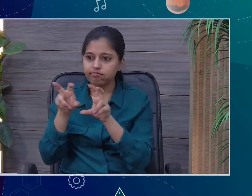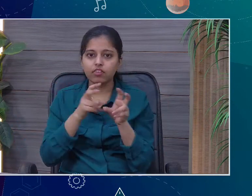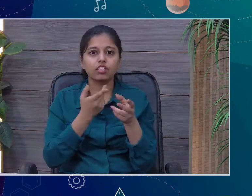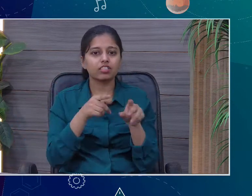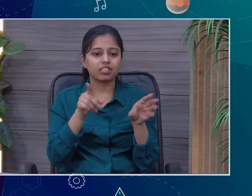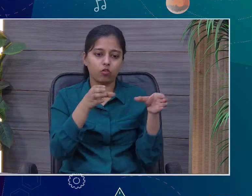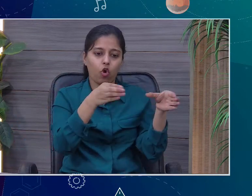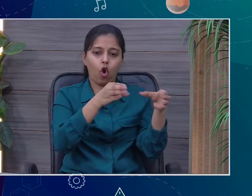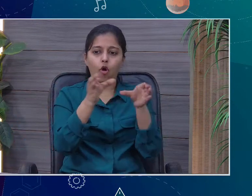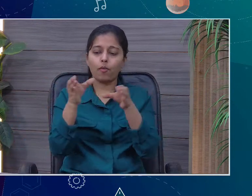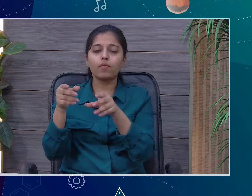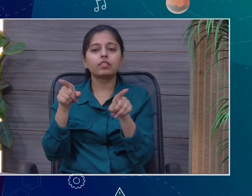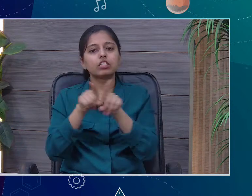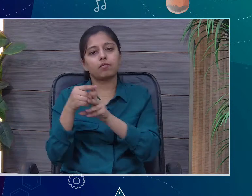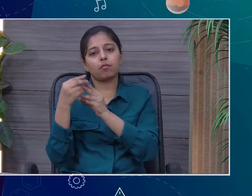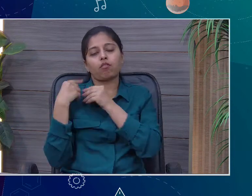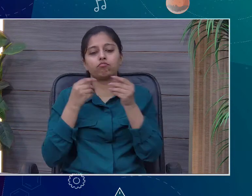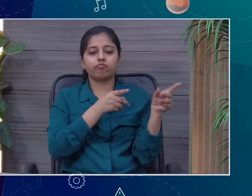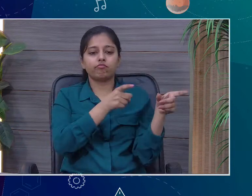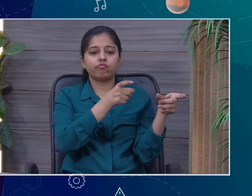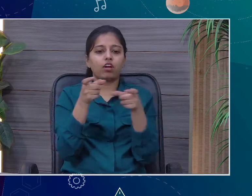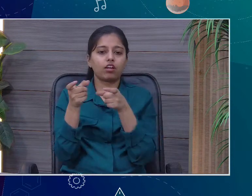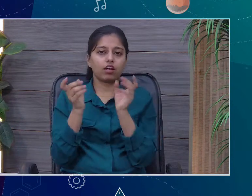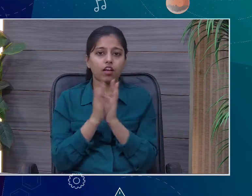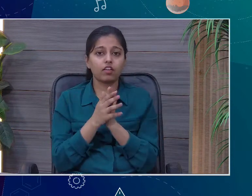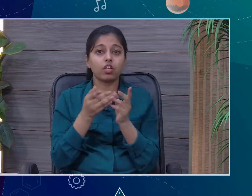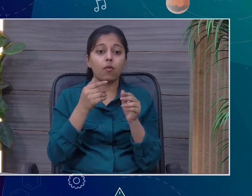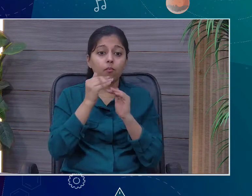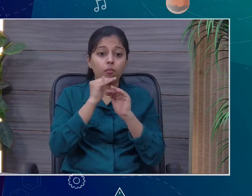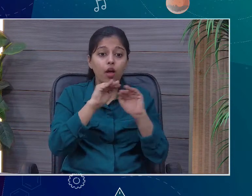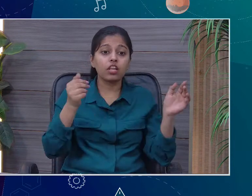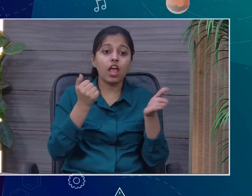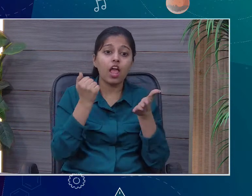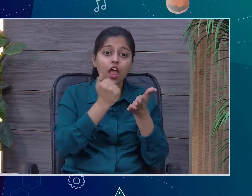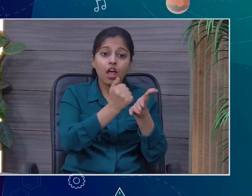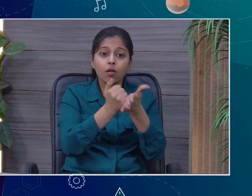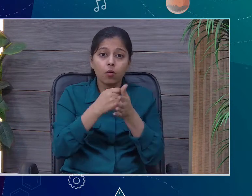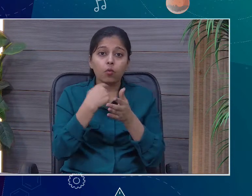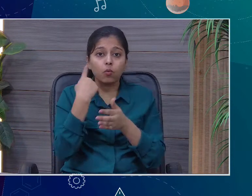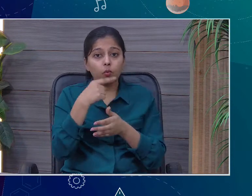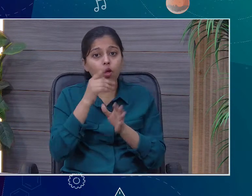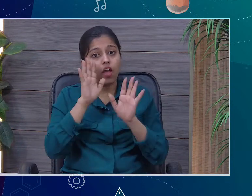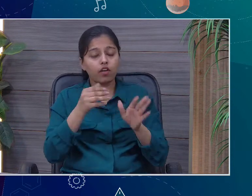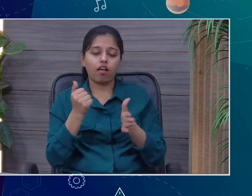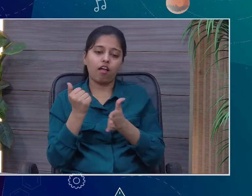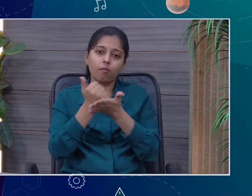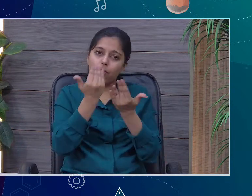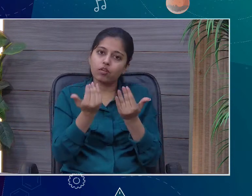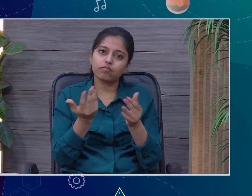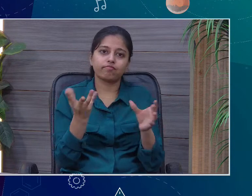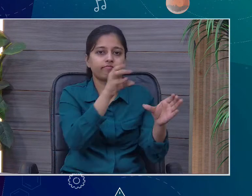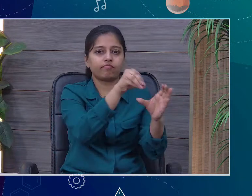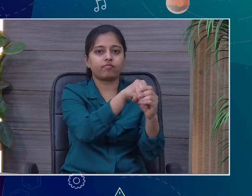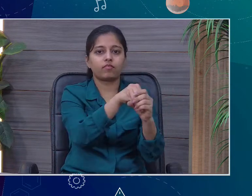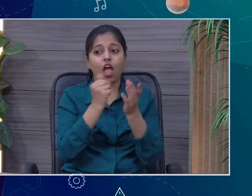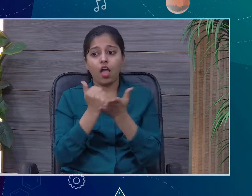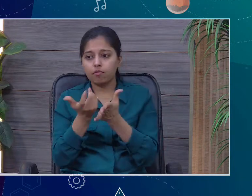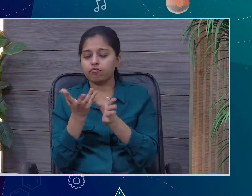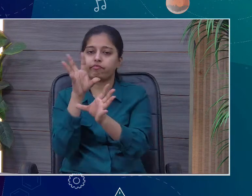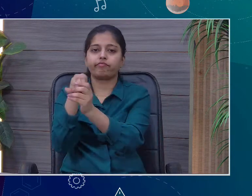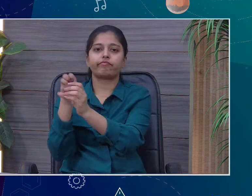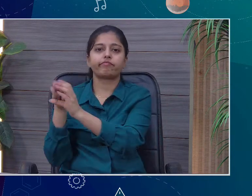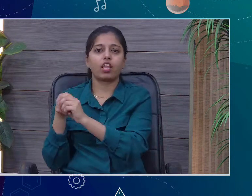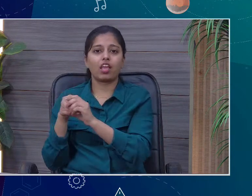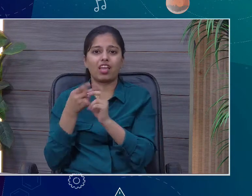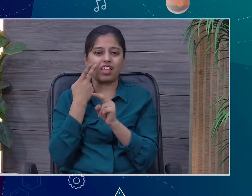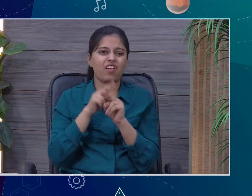चिल्ड्रन अकॉर्डिंगली कि कौन बच्चा वहां पे हेल्प कर पाएगा, तो उसी बच्चे को वहां पर पेयर अप टीचर करेंगे. कि ये